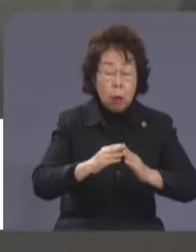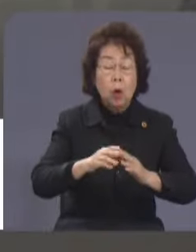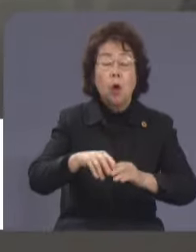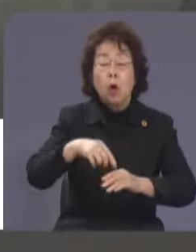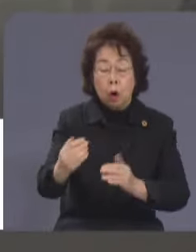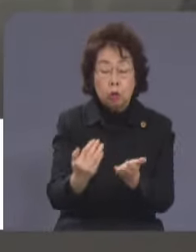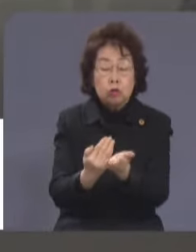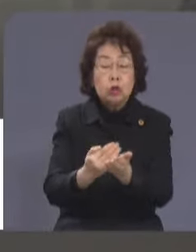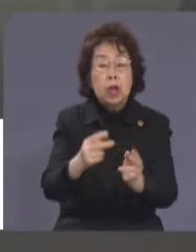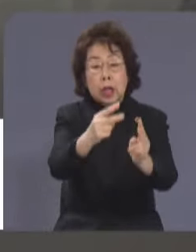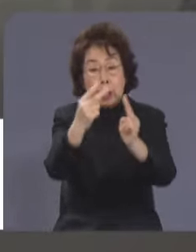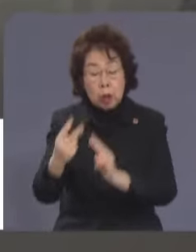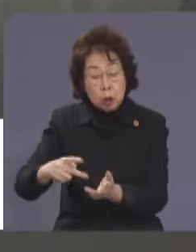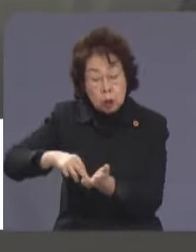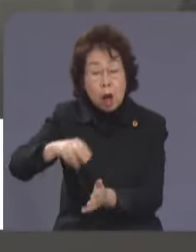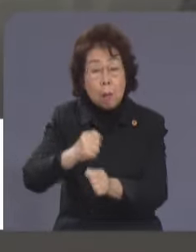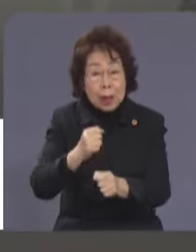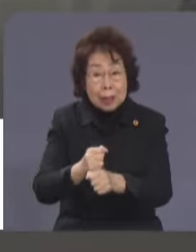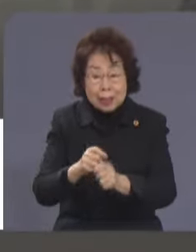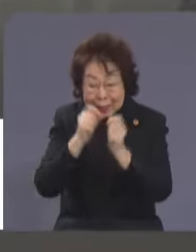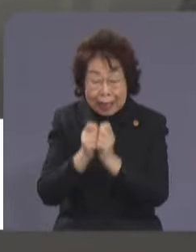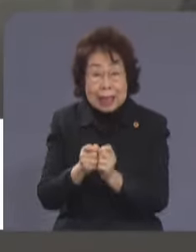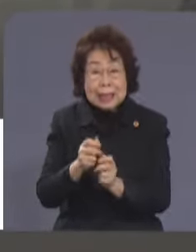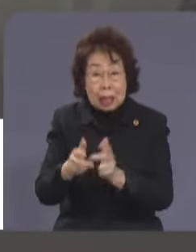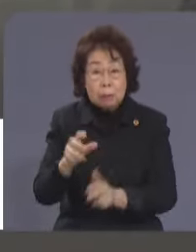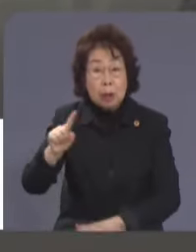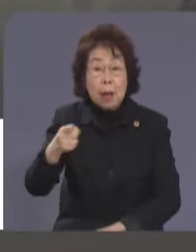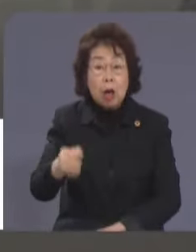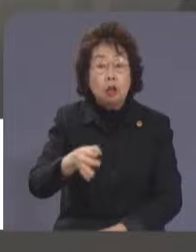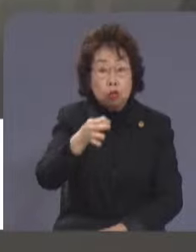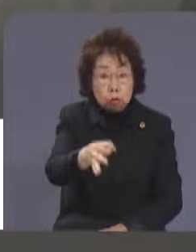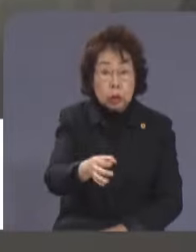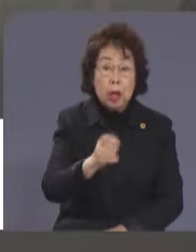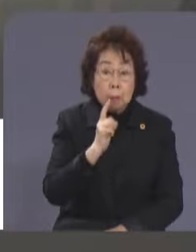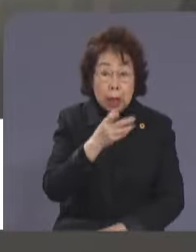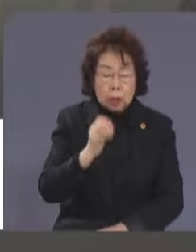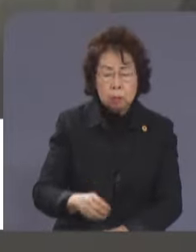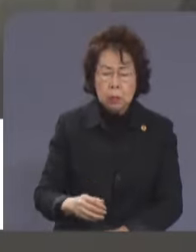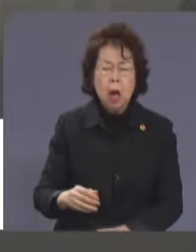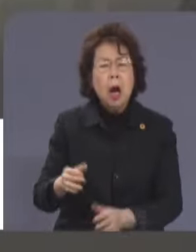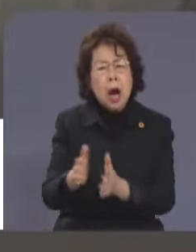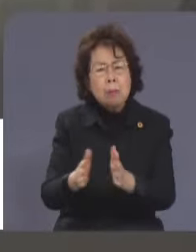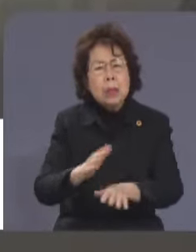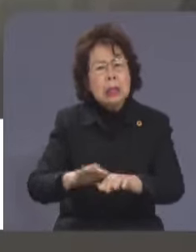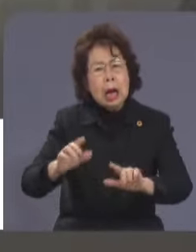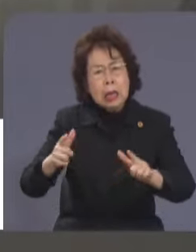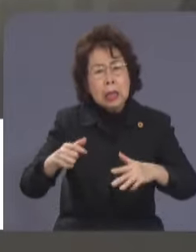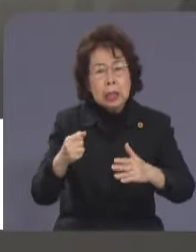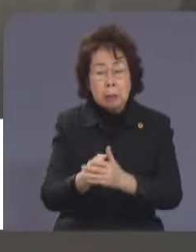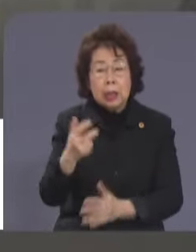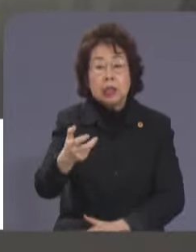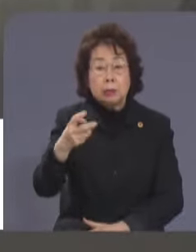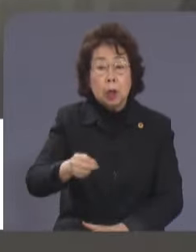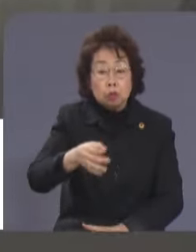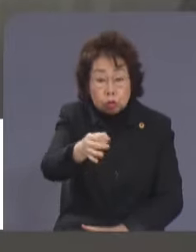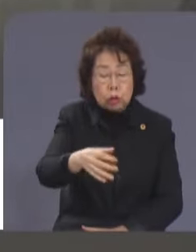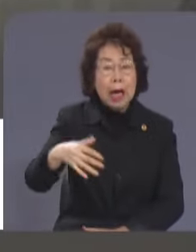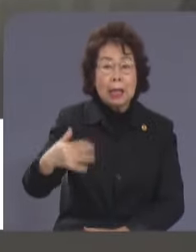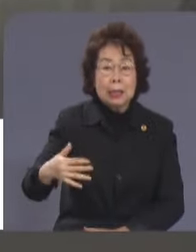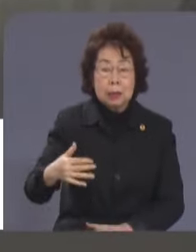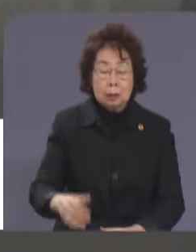보행교를 짓는 데 100억 원을 내기로 한 민간 사업자가 부동산 침체 등을 이유로 70억 원을 내지 않고